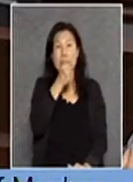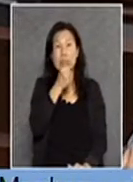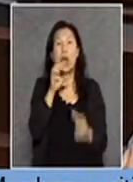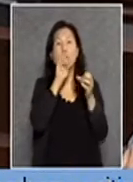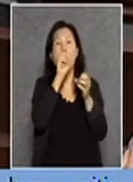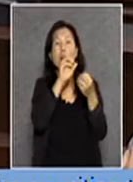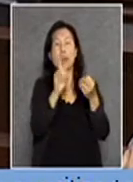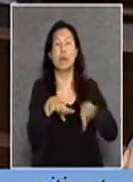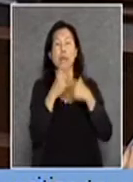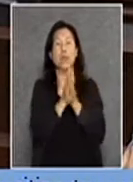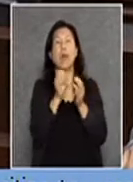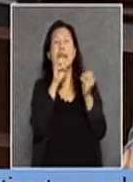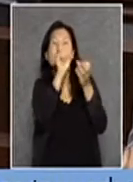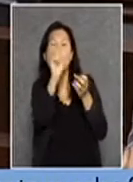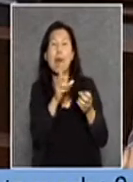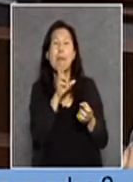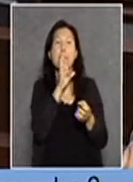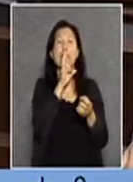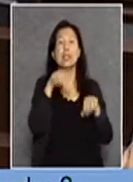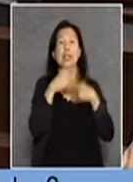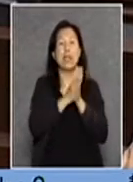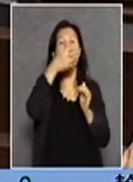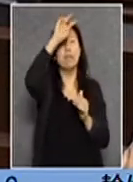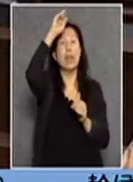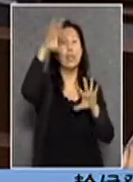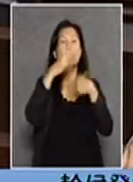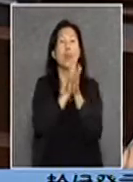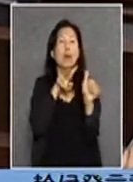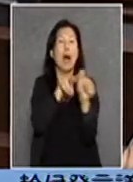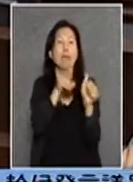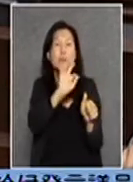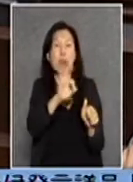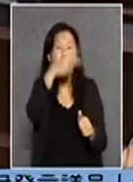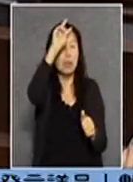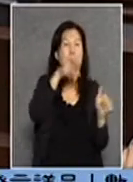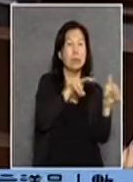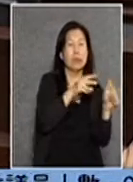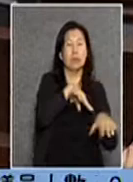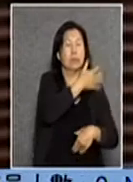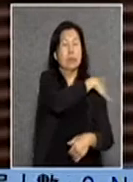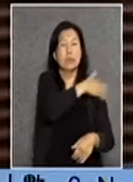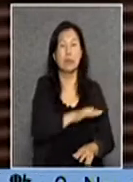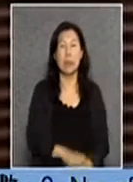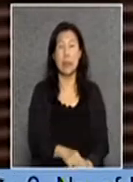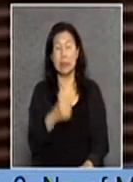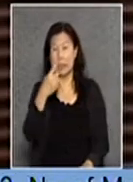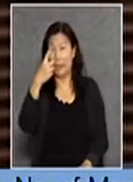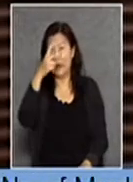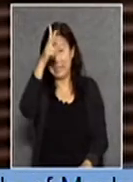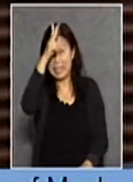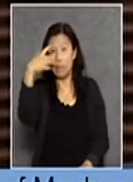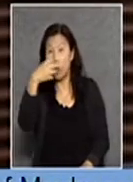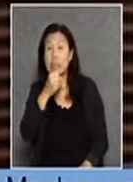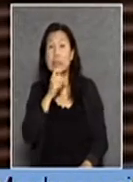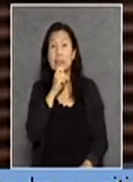為有保密啊之類。但係對方就好似完全唔需要受呢個限制。咁究竟係咪我哋喺嗰個無論係行政長官又好，個別局級官員又